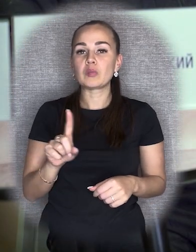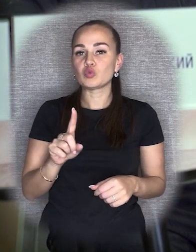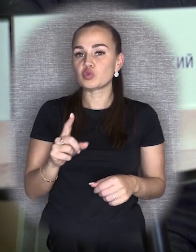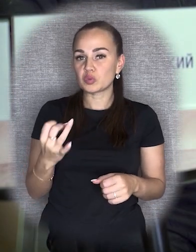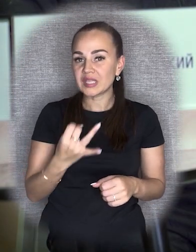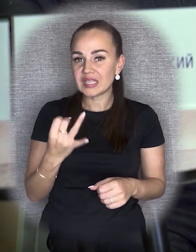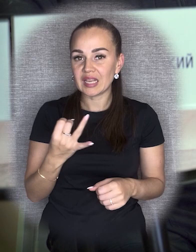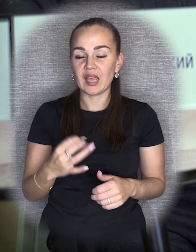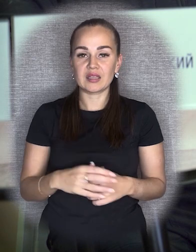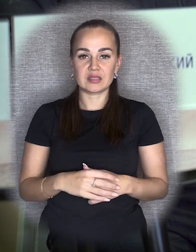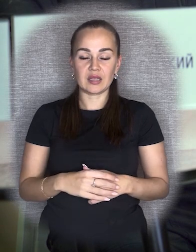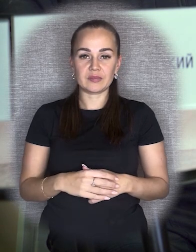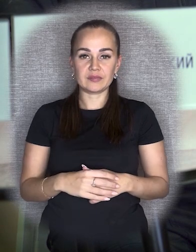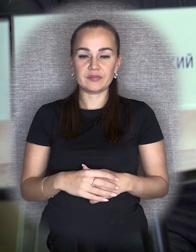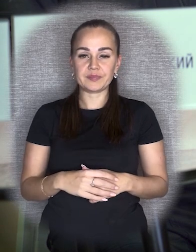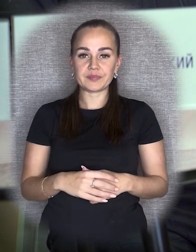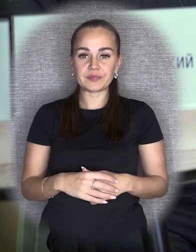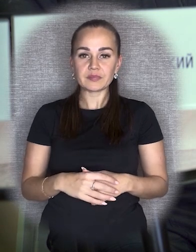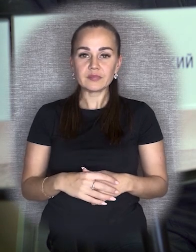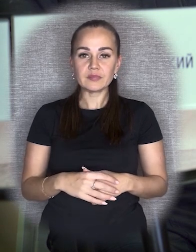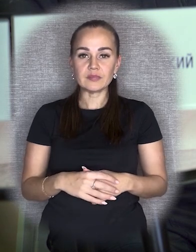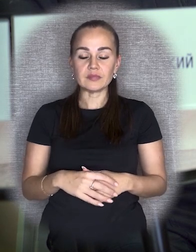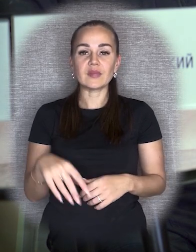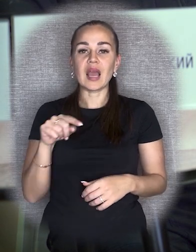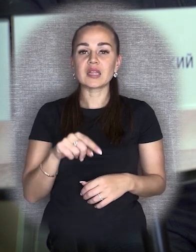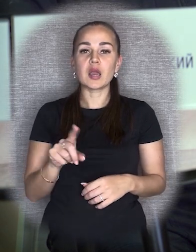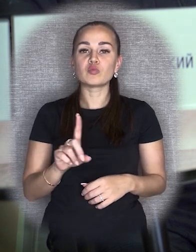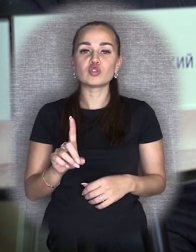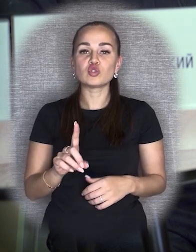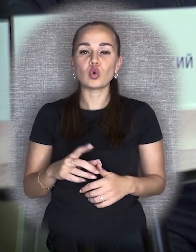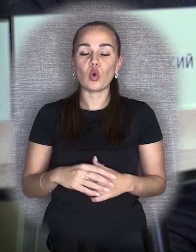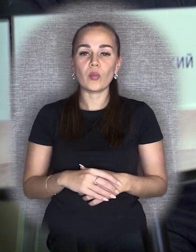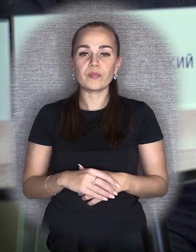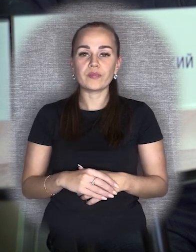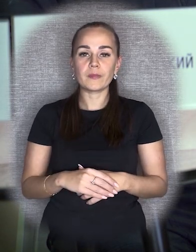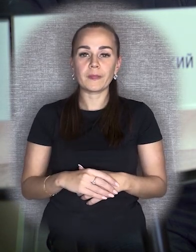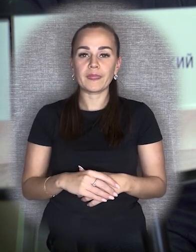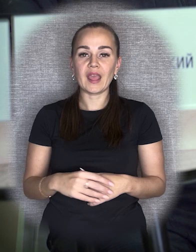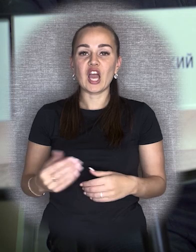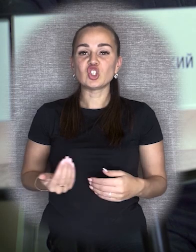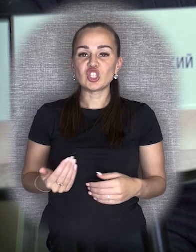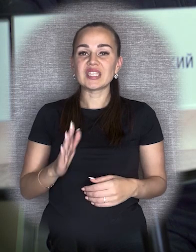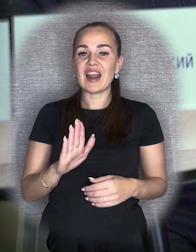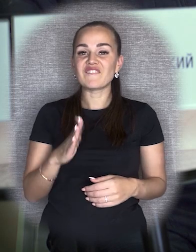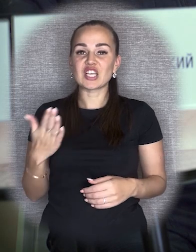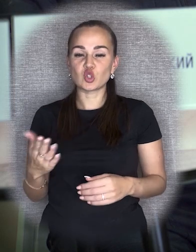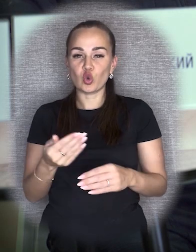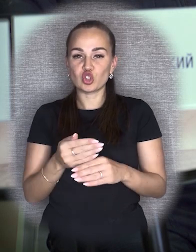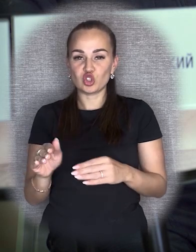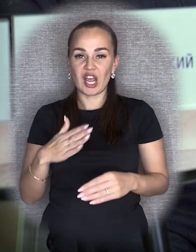группа тем, что жители восточной части нашей страны